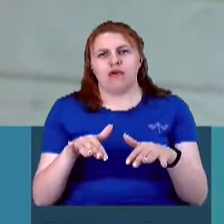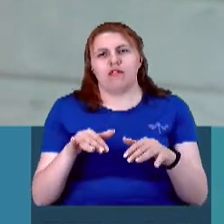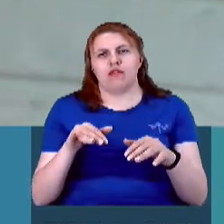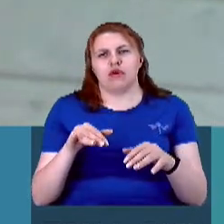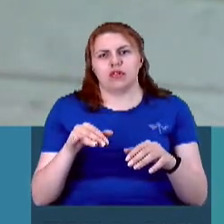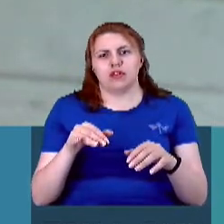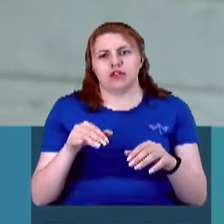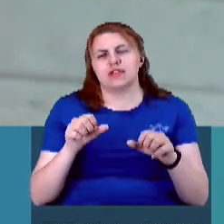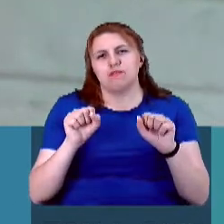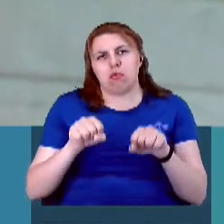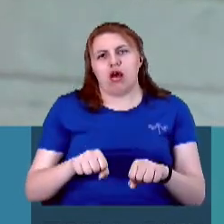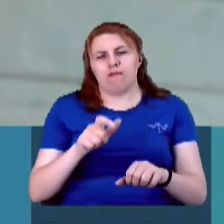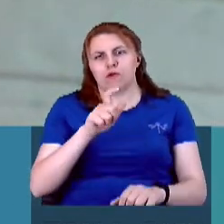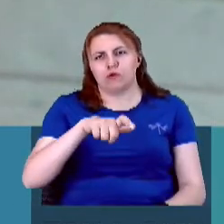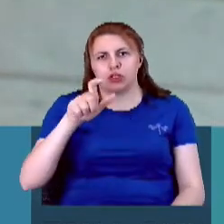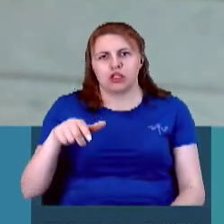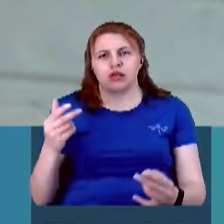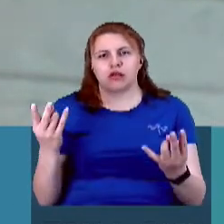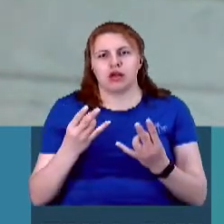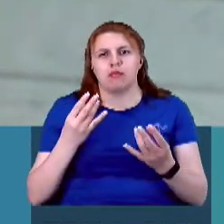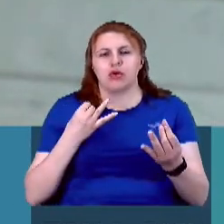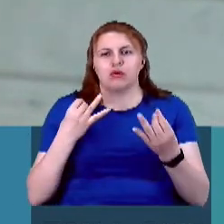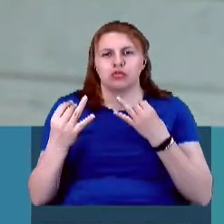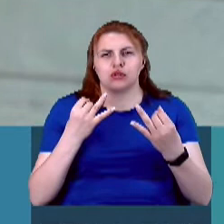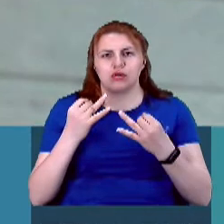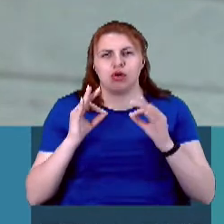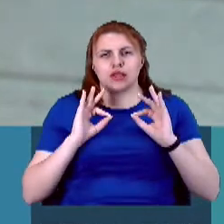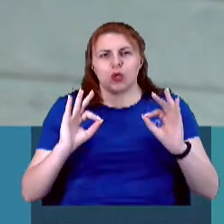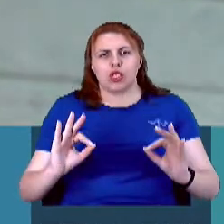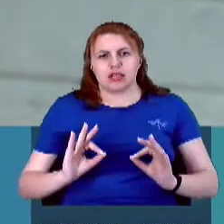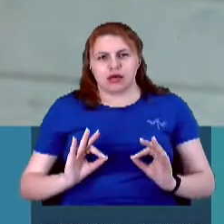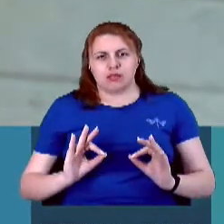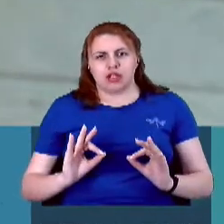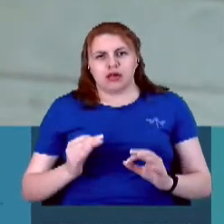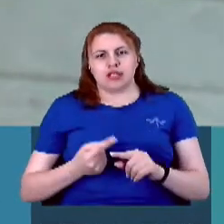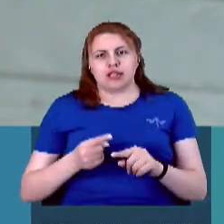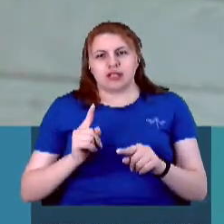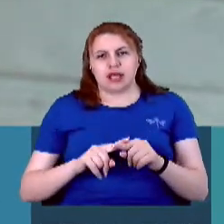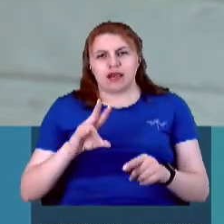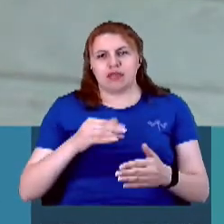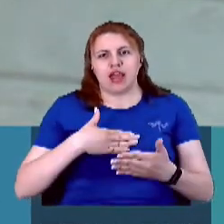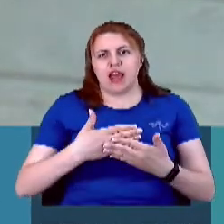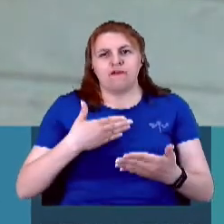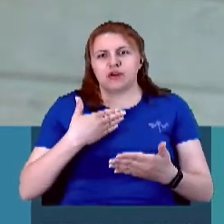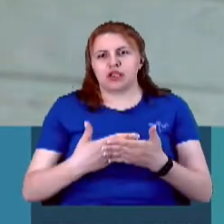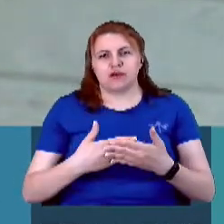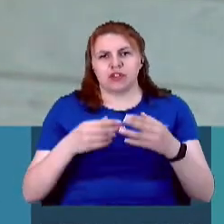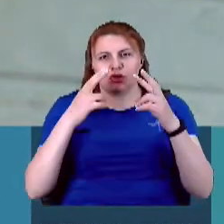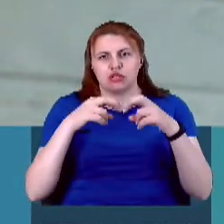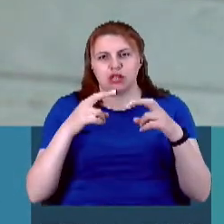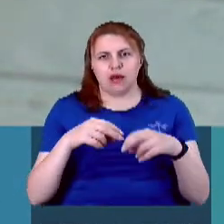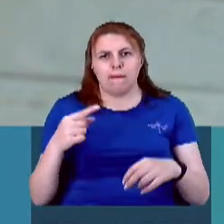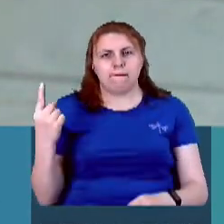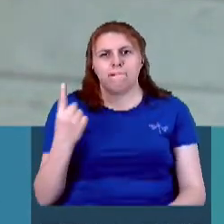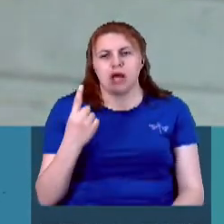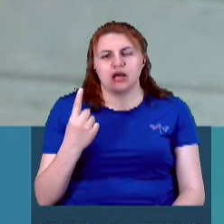І це, звичайно, треба консультуватися з юристом, але те, що я вже бачу, це, звичайно, неефективне розслідування перших двох нападів на неї, не надання їй